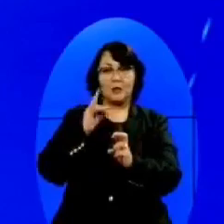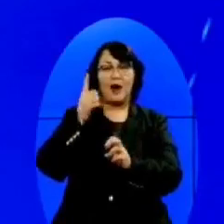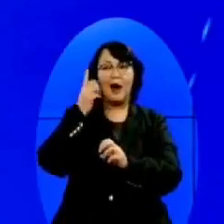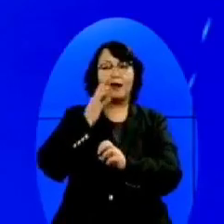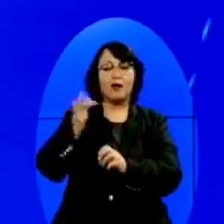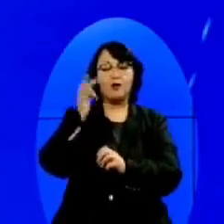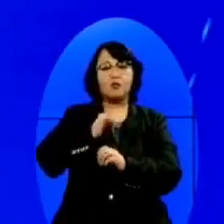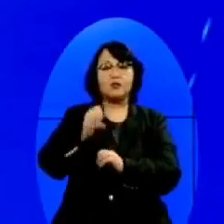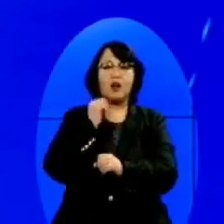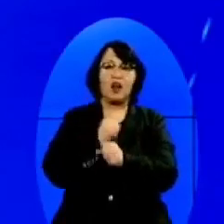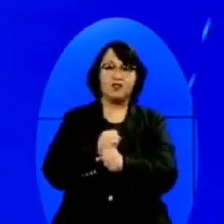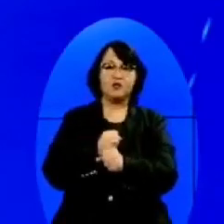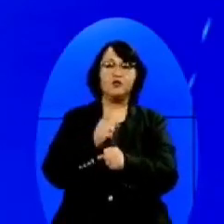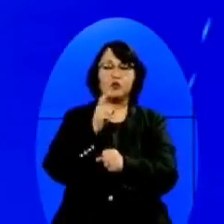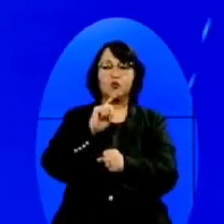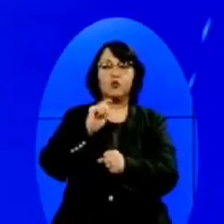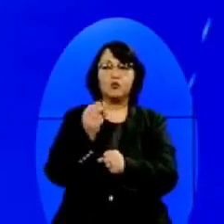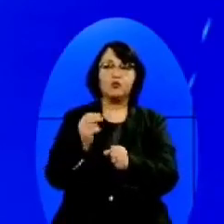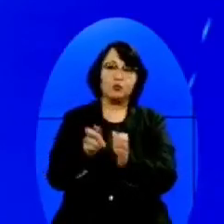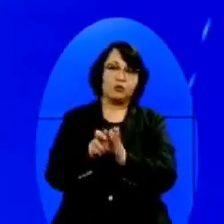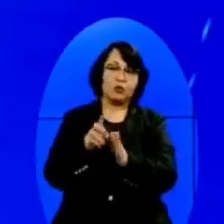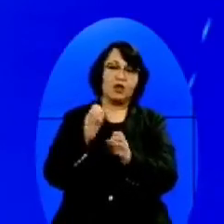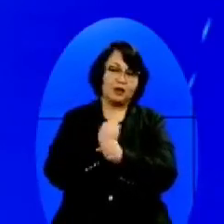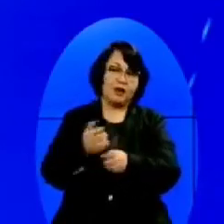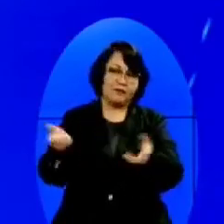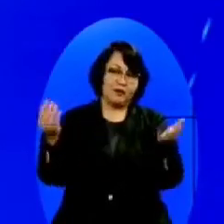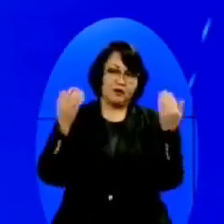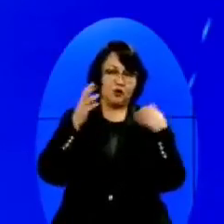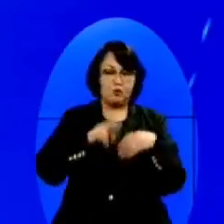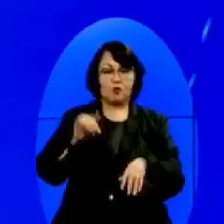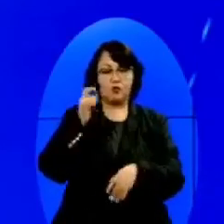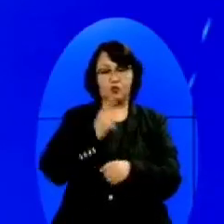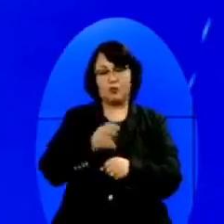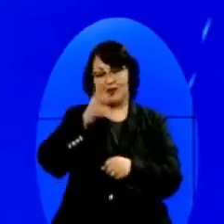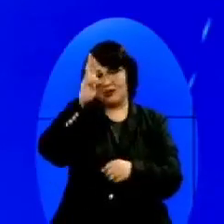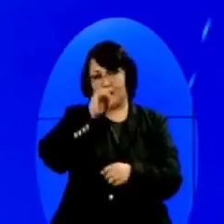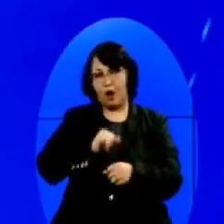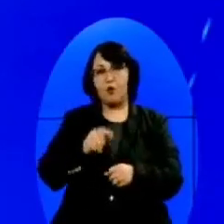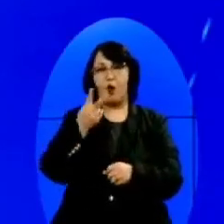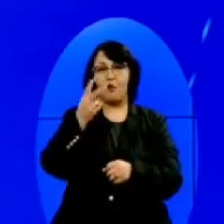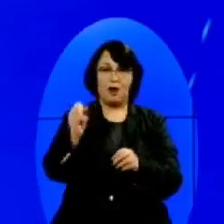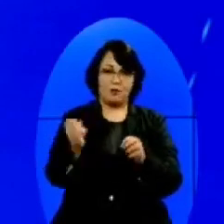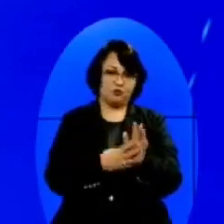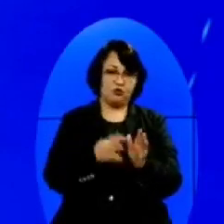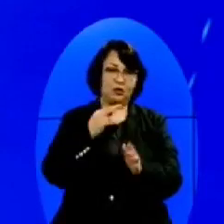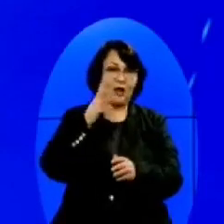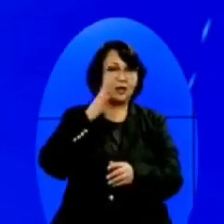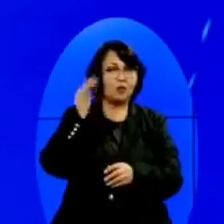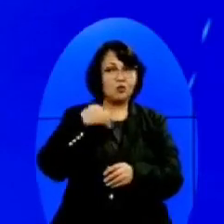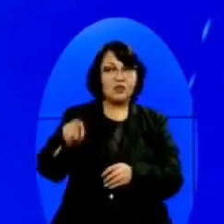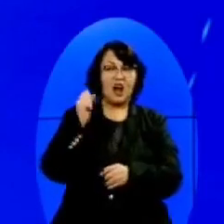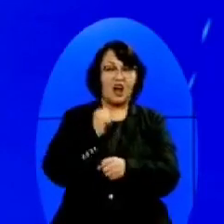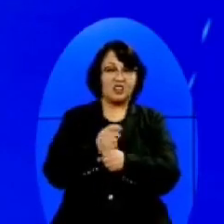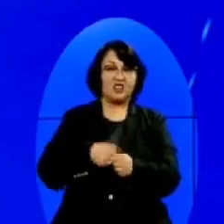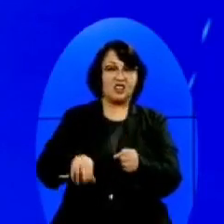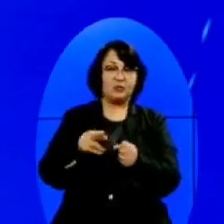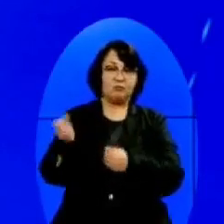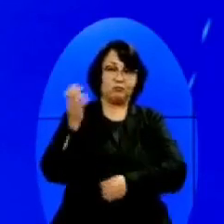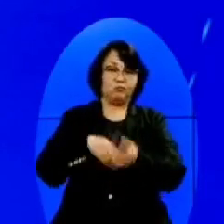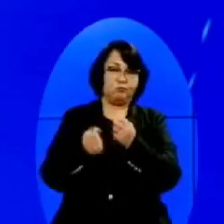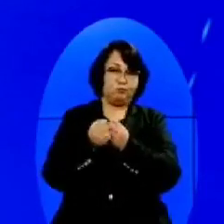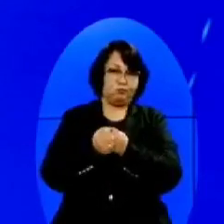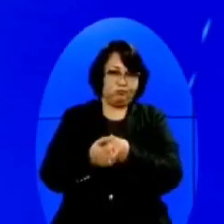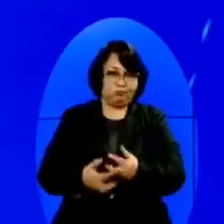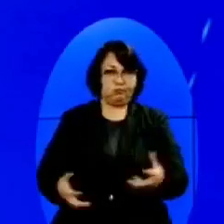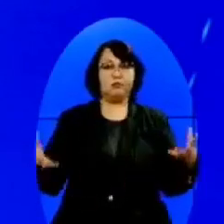ашиглахаар төлөвлөсөн. Японы хөдөлмөрийн яамнаас мэдээлснээр өнгөрсөн 2019 онд гадаад ажилчны тоо түүхэндээ хэмжээнд хүрч